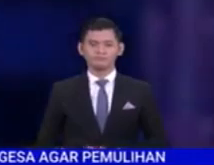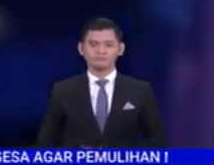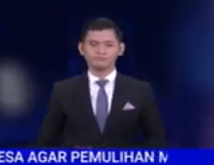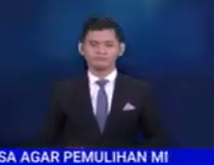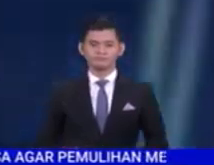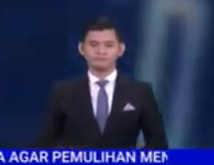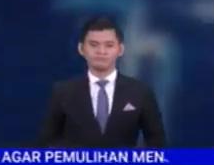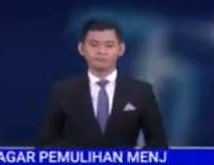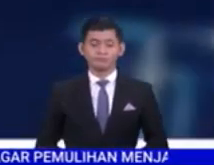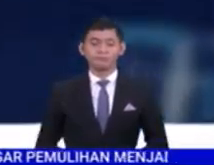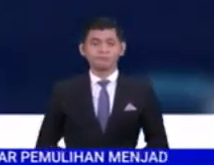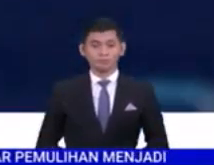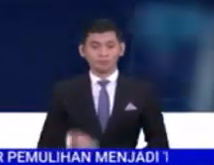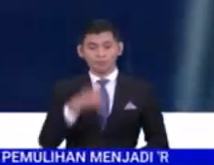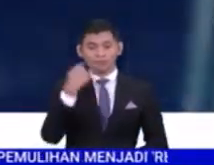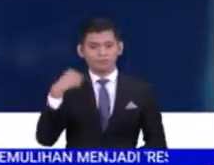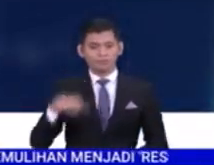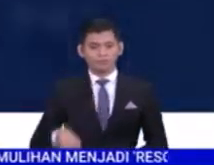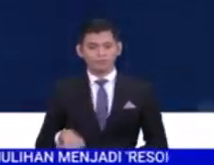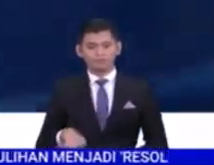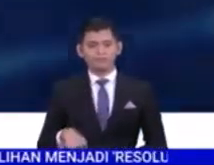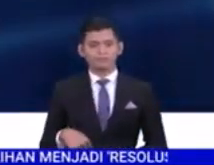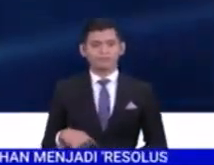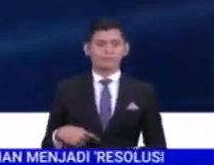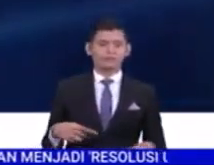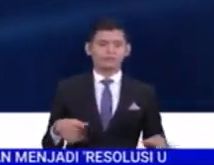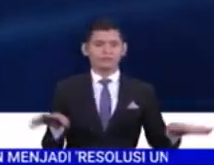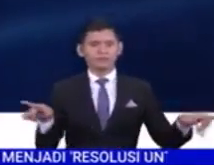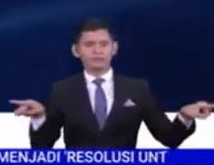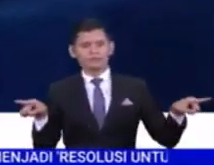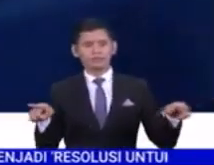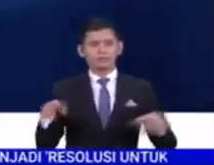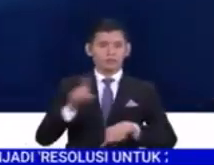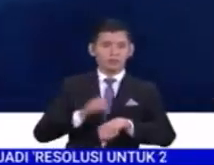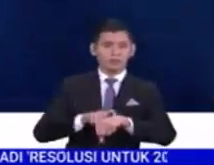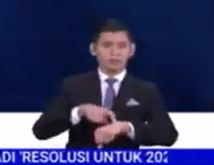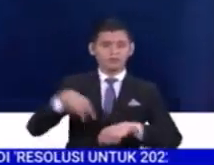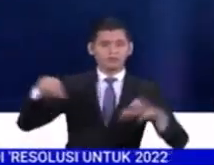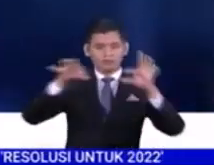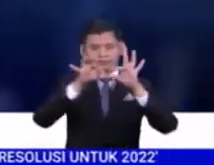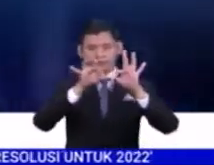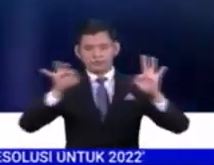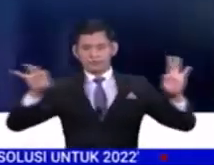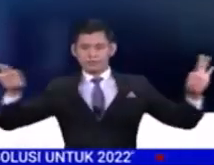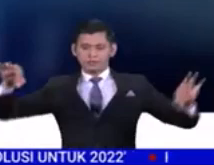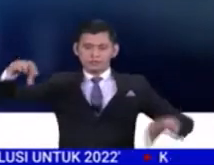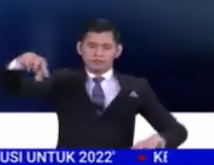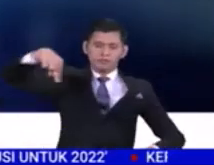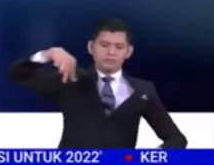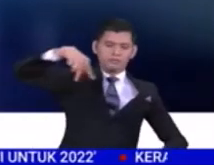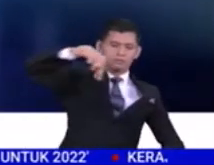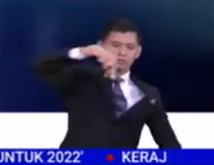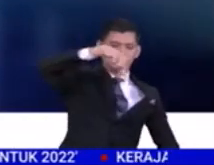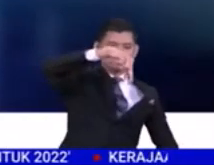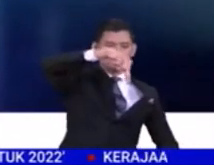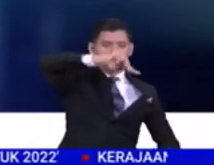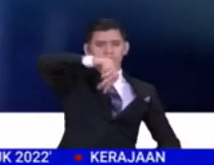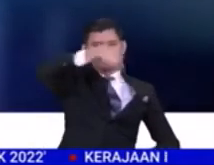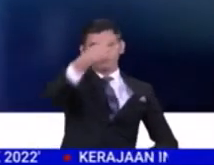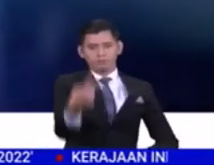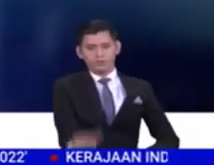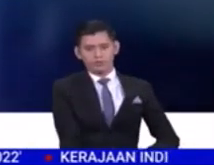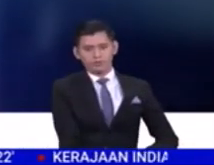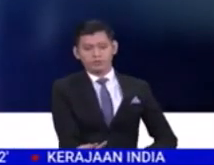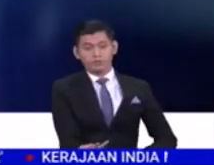Ini pula di Rusia, seorang ahli akrobatik hilang keseimbangan semasa berjalan di atas tali dan jatuh ke gelanggang sarkas